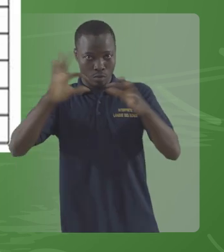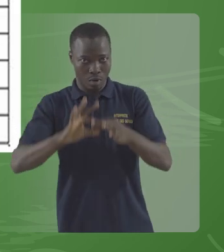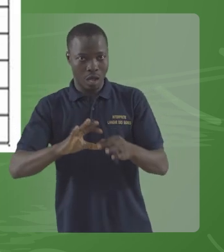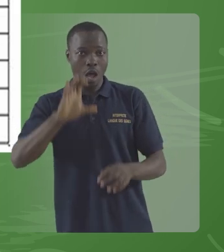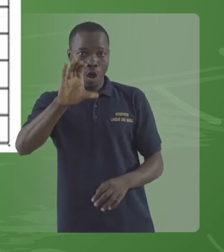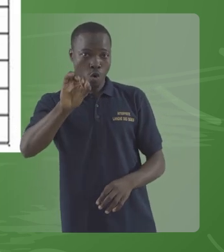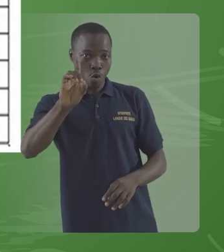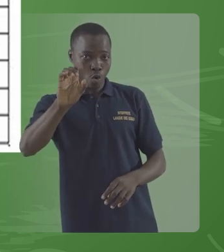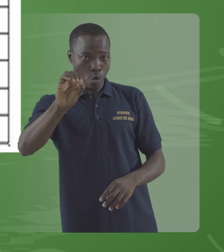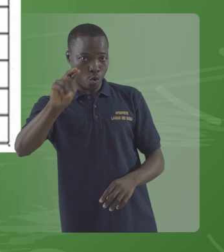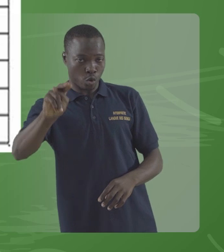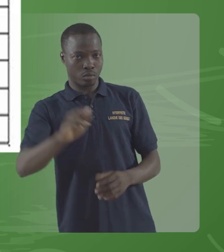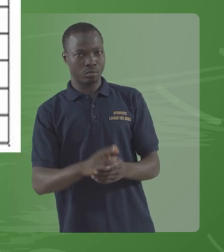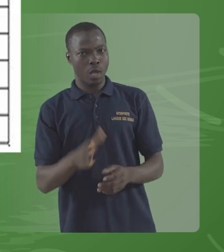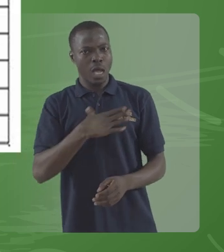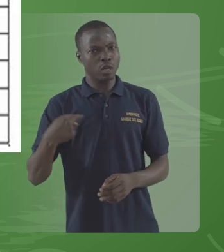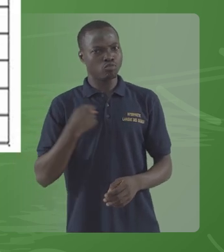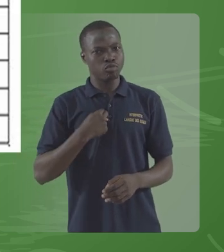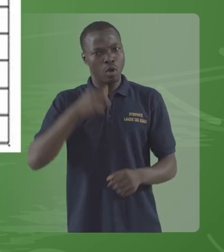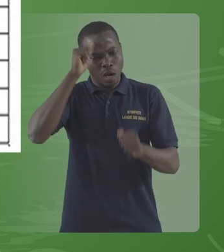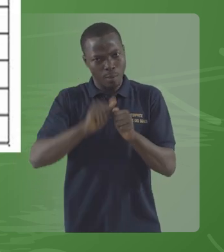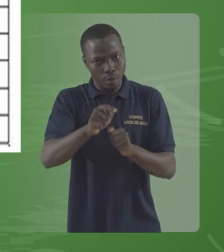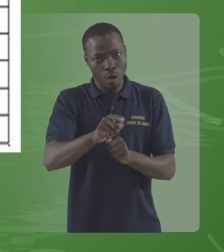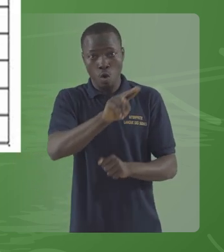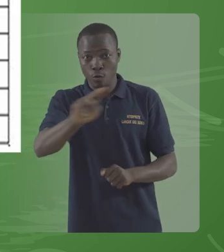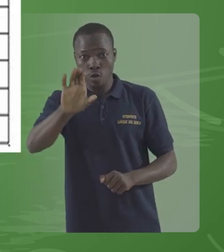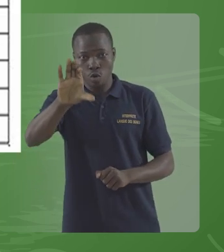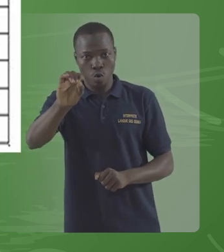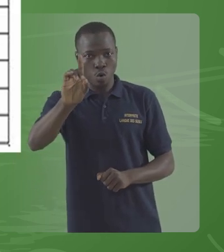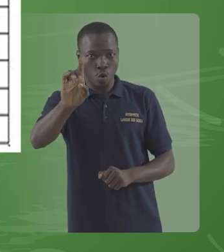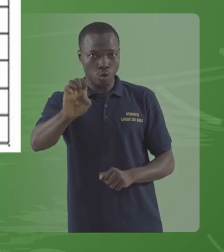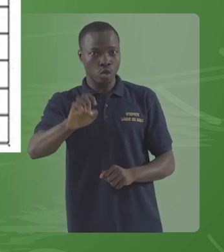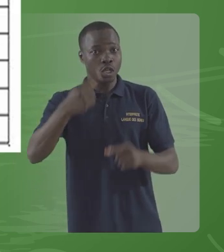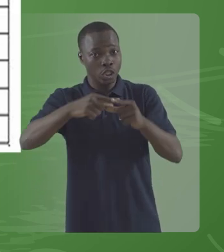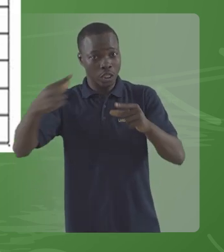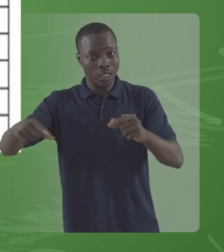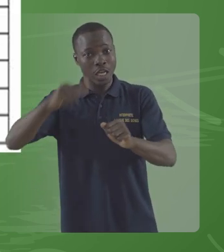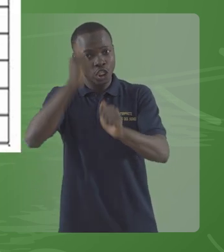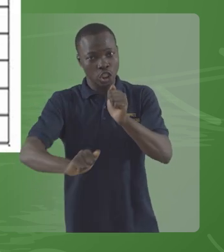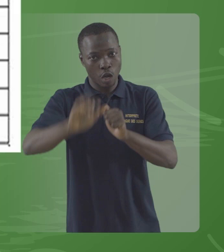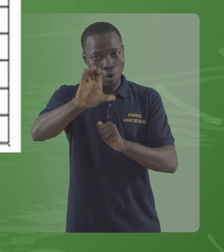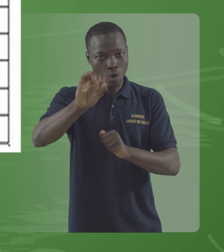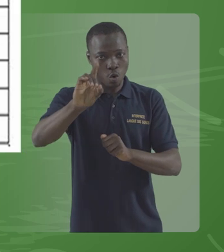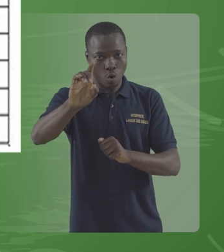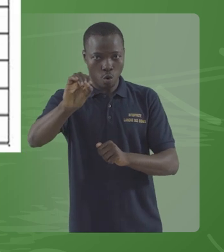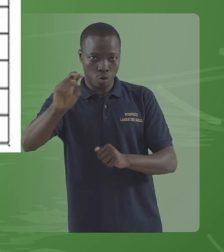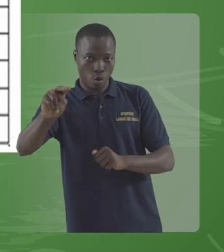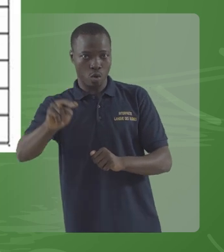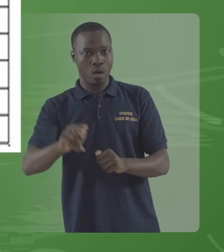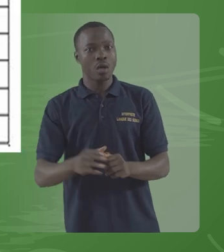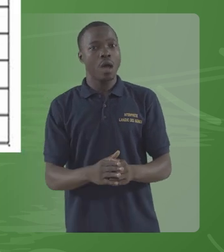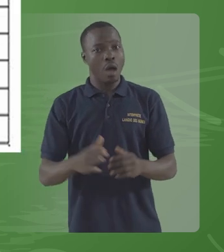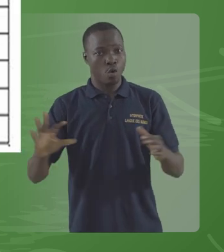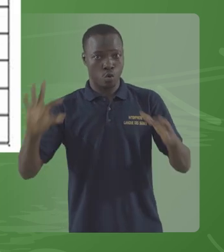codon. Et nous avons vu qu'au niveau du code génétique, à chaque codon correspond un